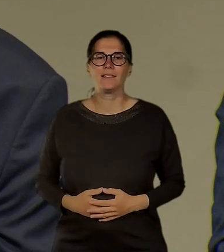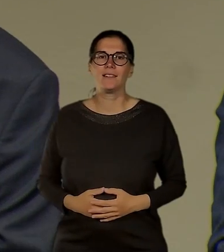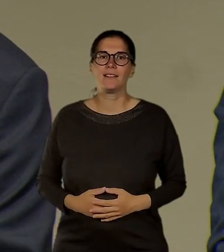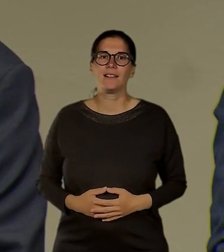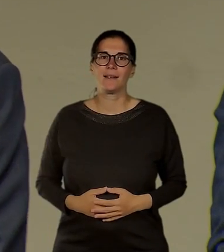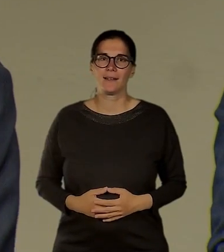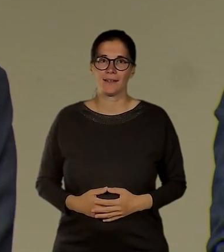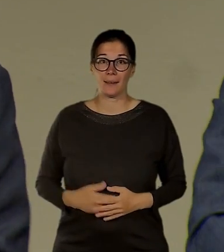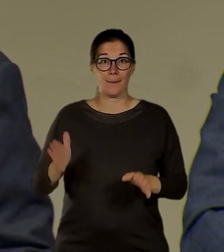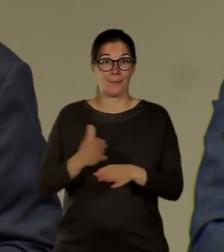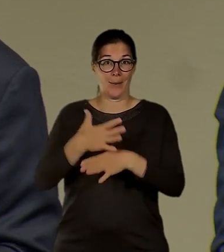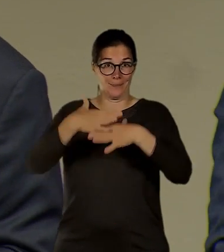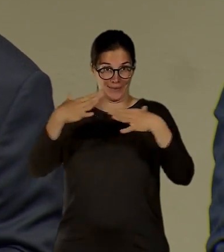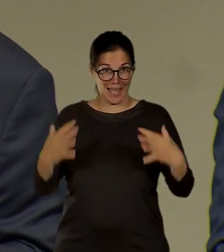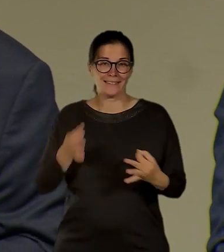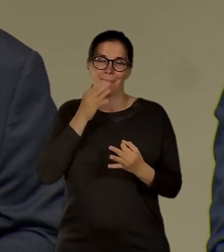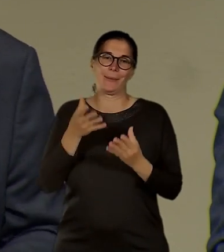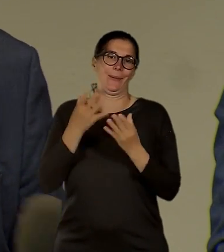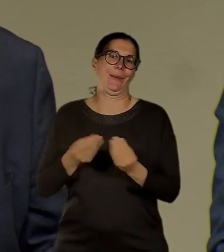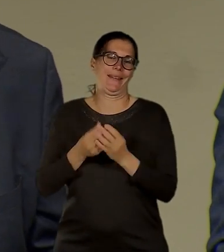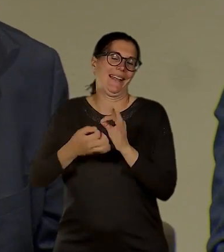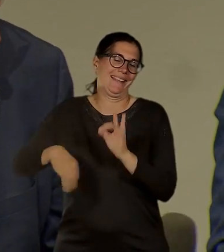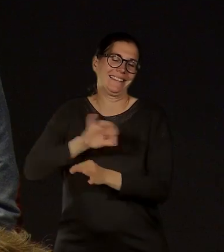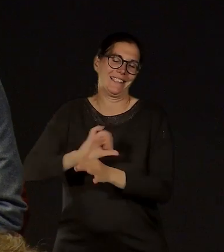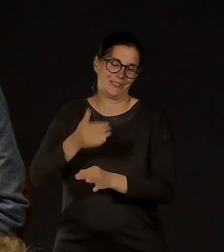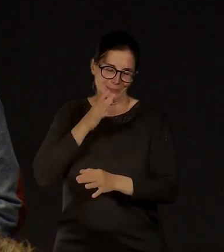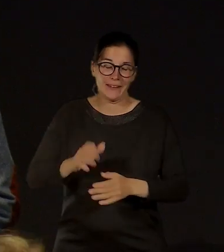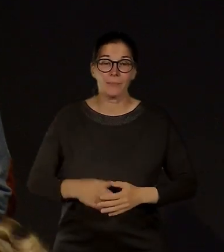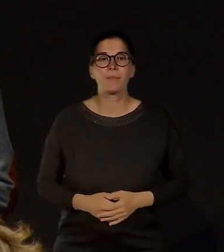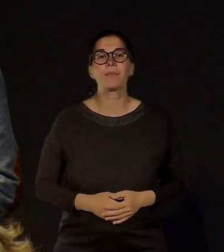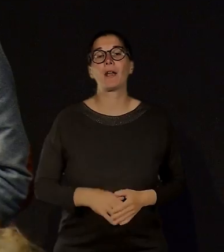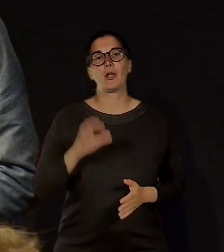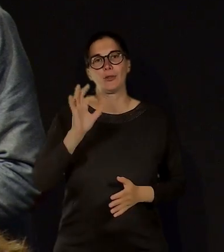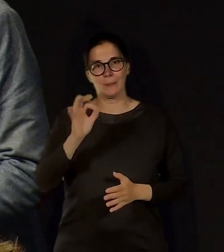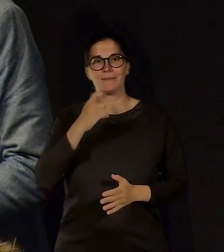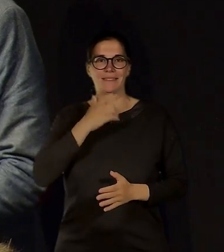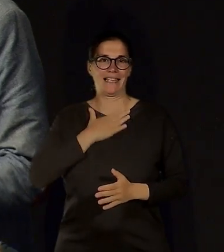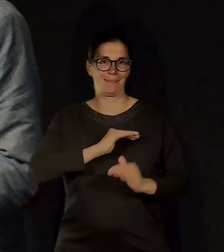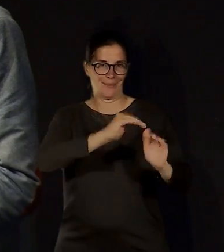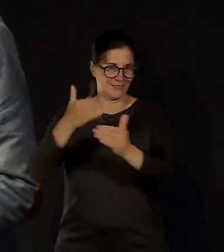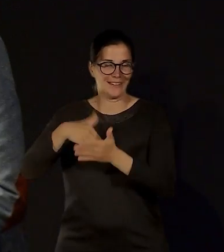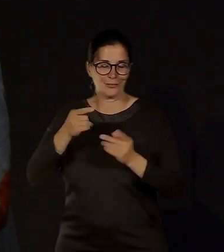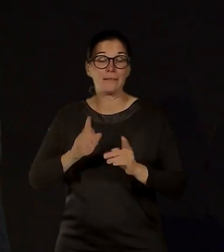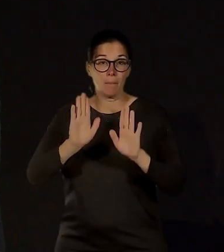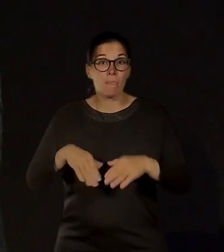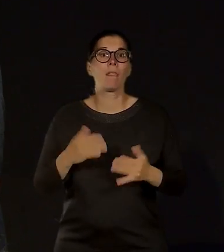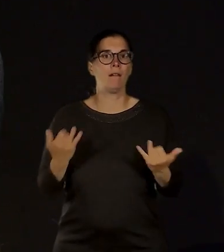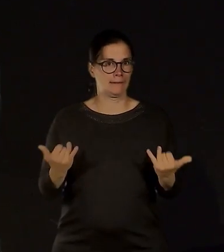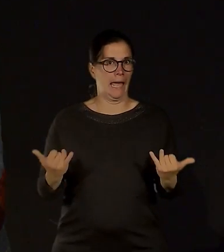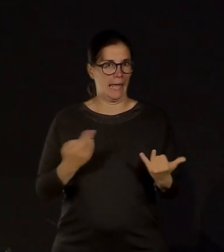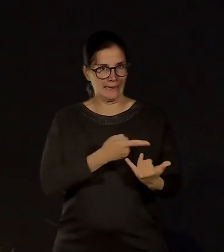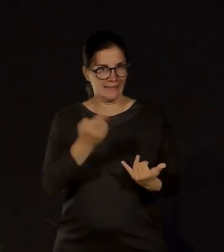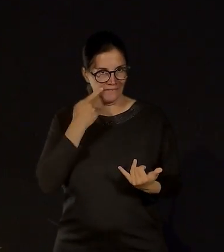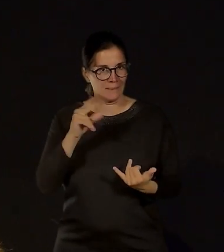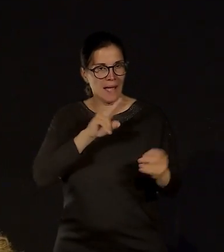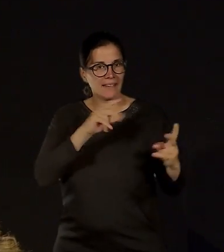Uděláme si po prázdninách lingvistický kroužek. Dobře, tak to byla pozvánka na další akci. Je vidět, že tohleto téma vás opravdu zajímá, proč